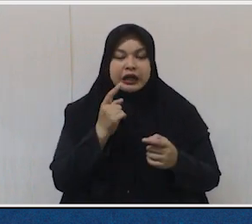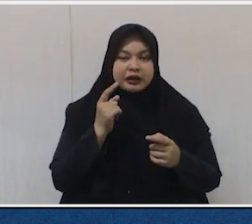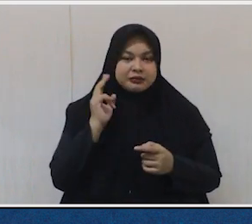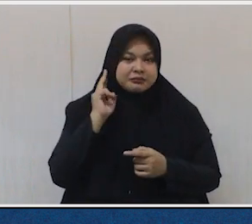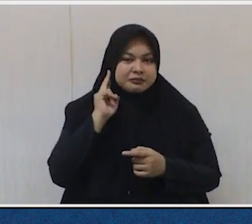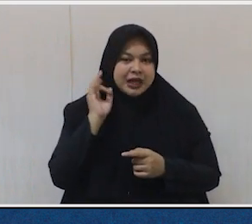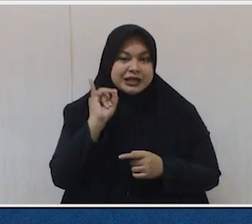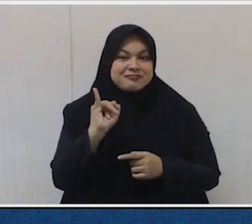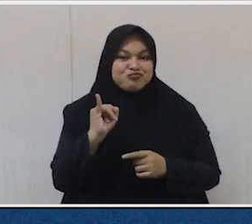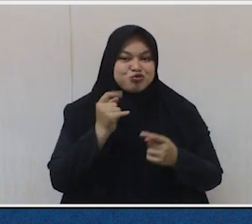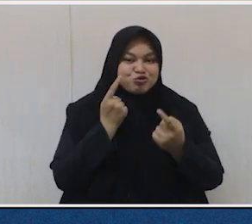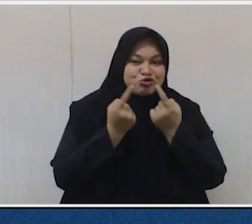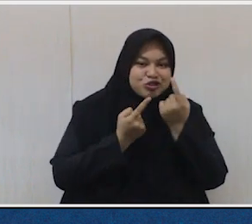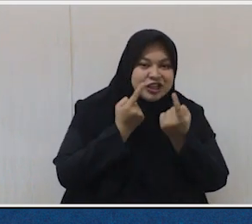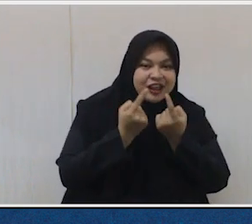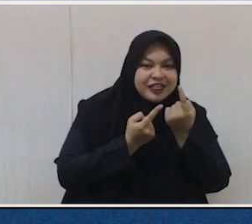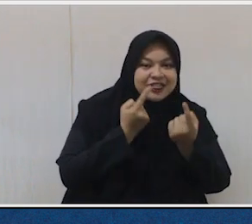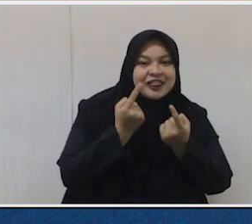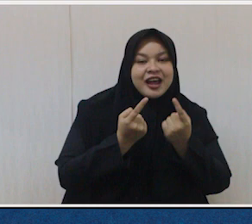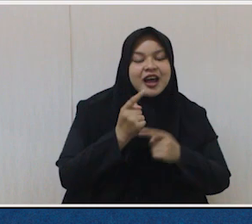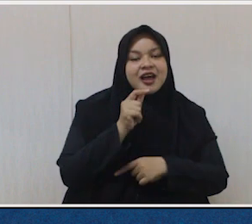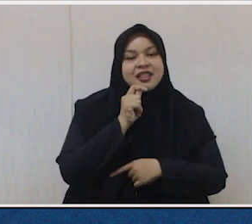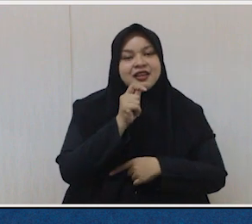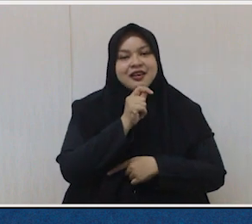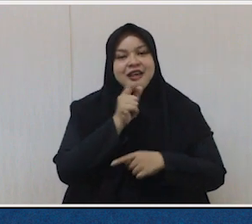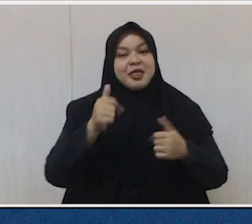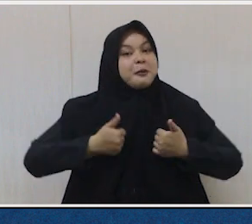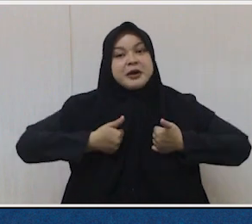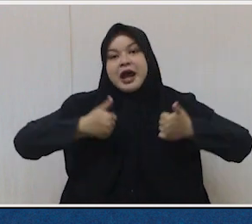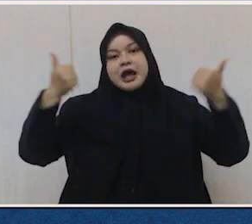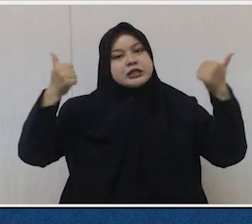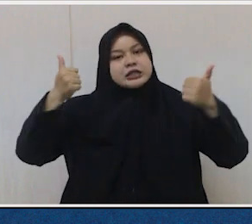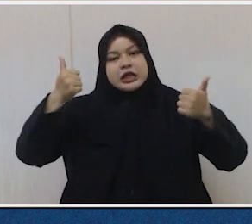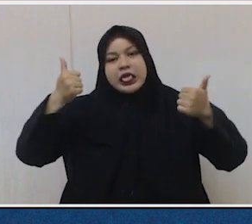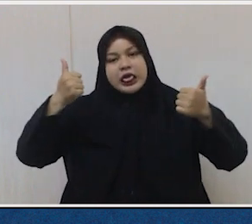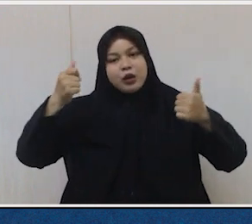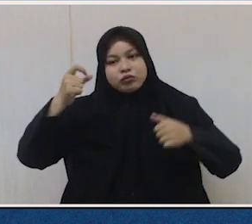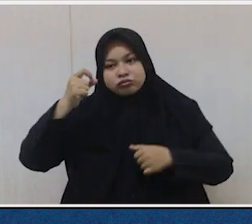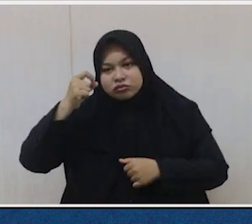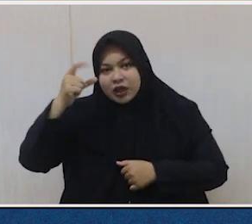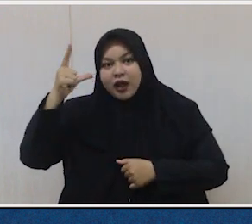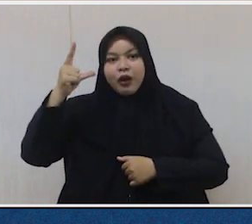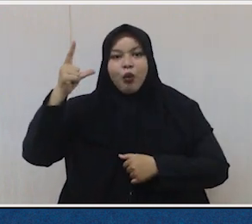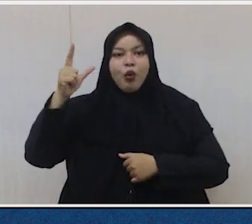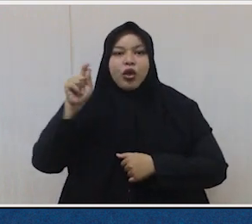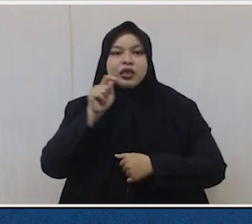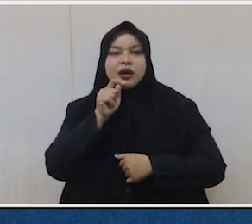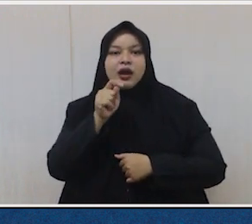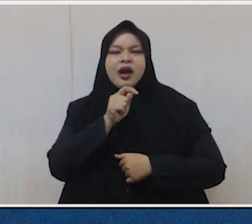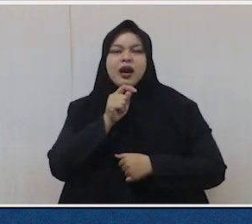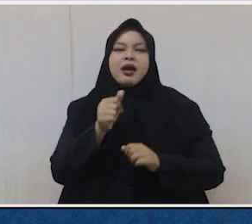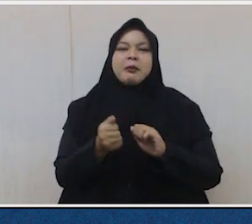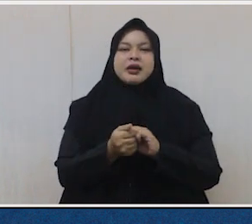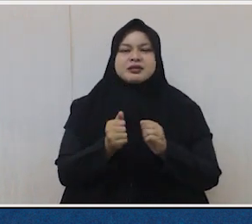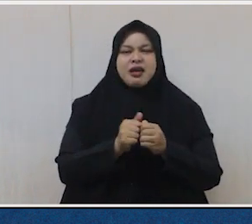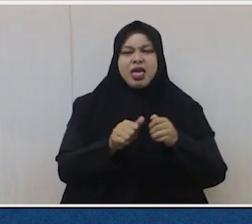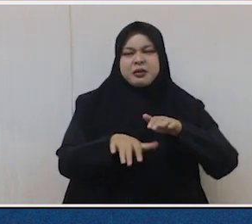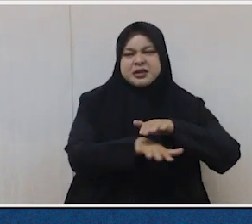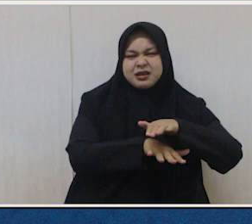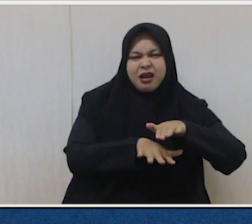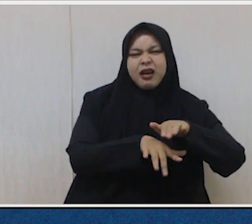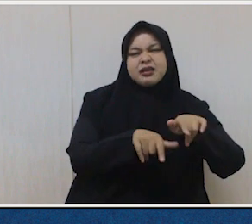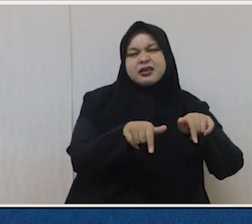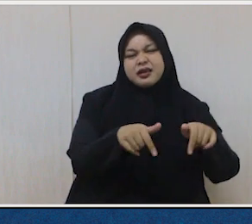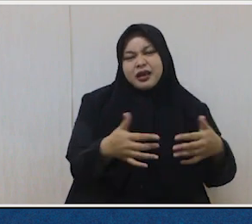itu ternyata berhasil eh apa menyadarkan ya bahwa ada permasalahan mendasar ini di di